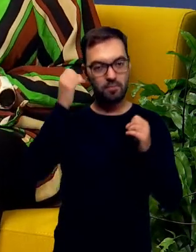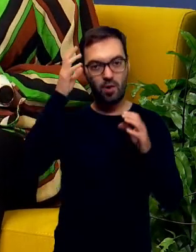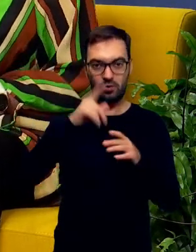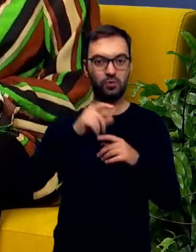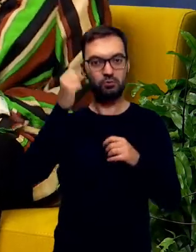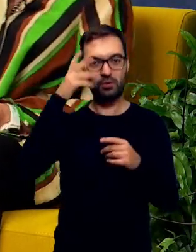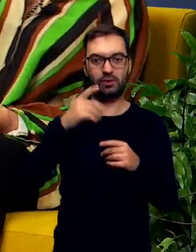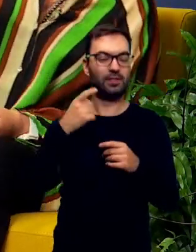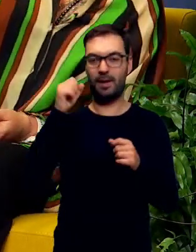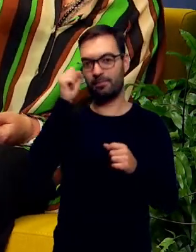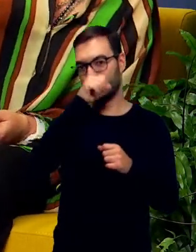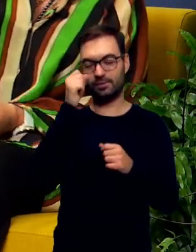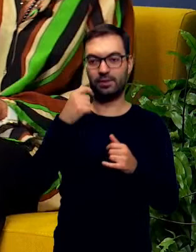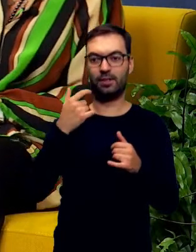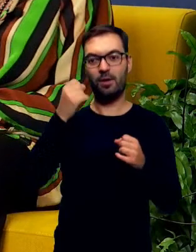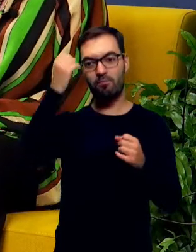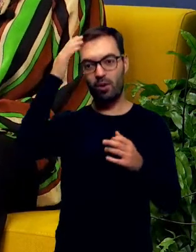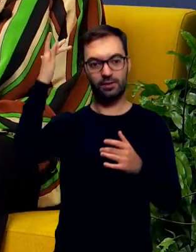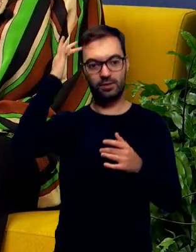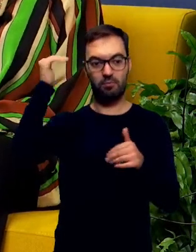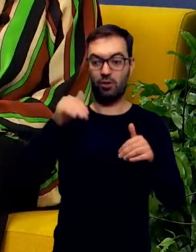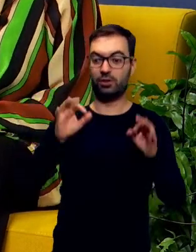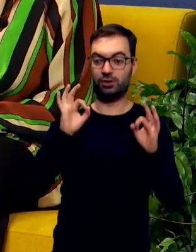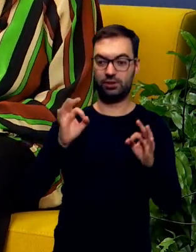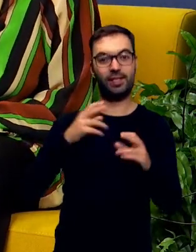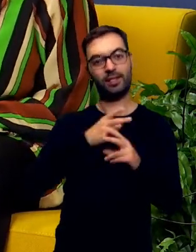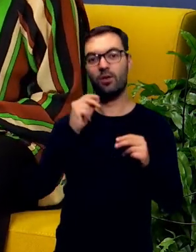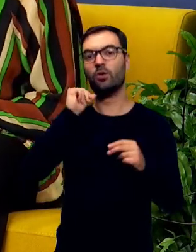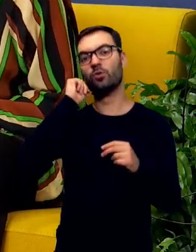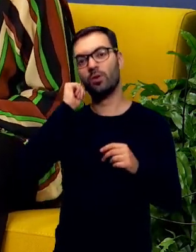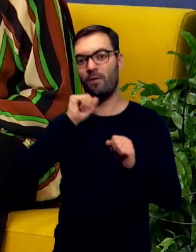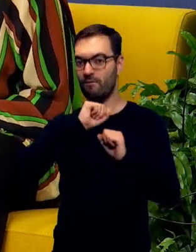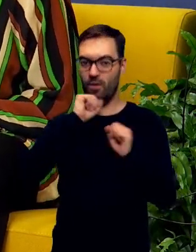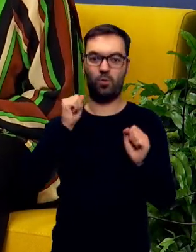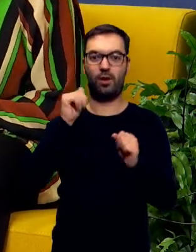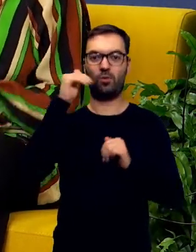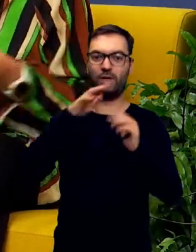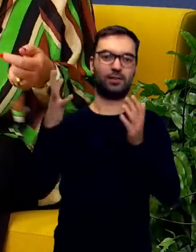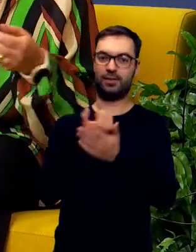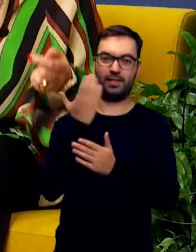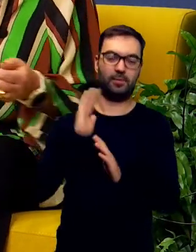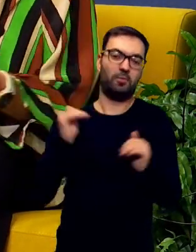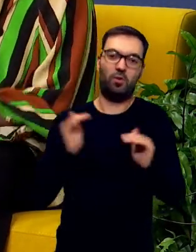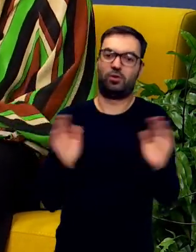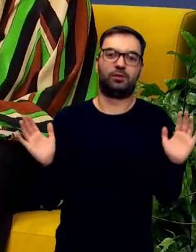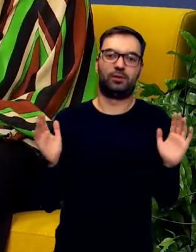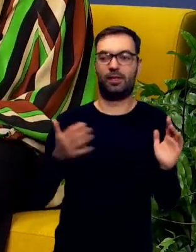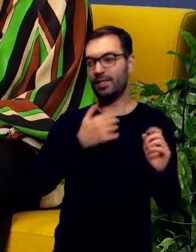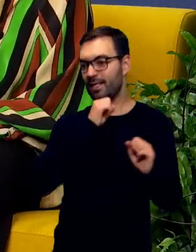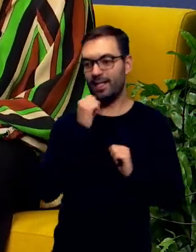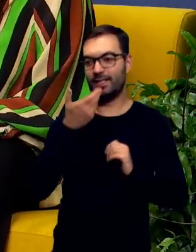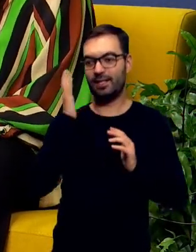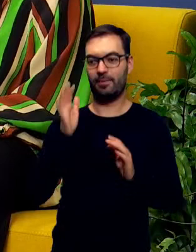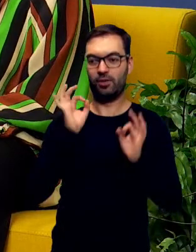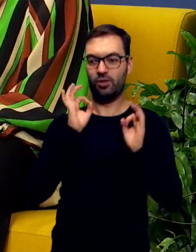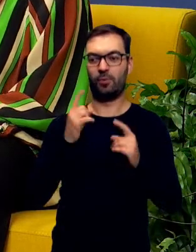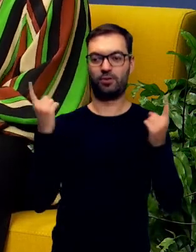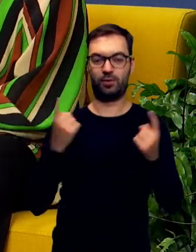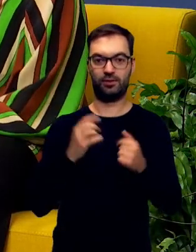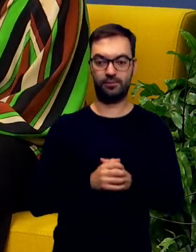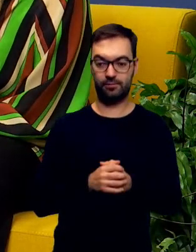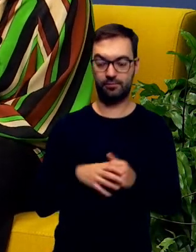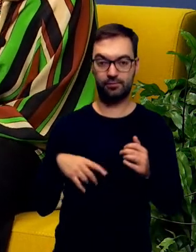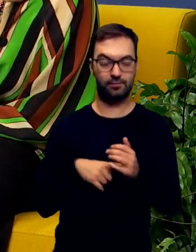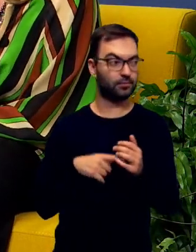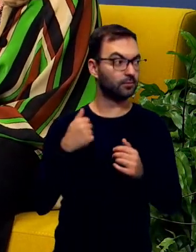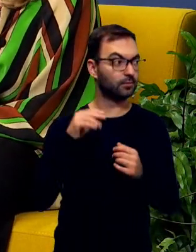jest po prostu mądrość wynikająca z tego, że być może dzisiaj nie, a być może w ogóle tej góry nie zdobędę, bo nie będzie dobrych okoliczności.